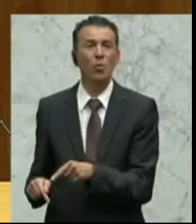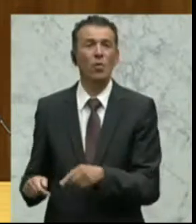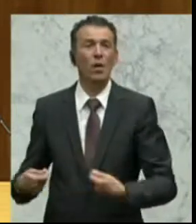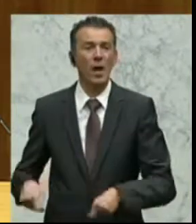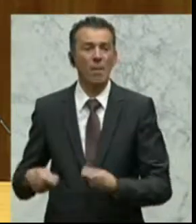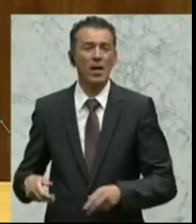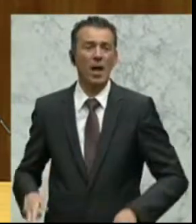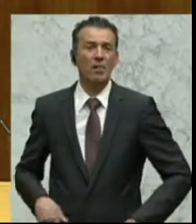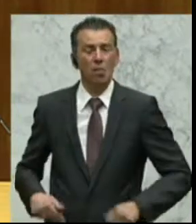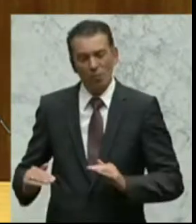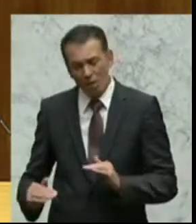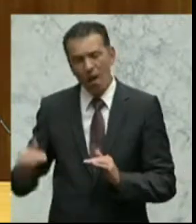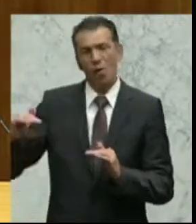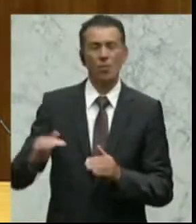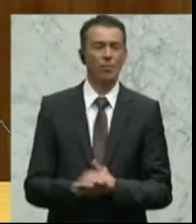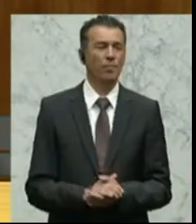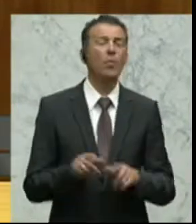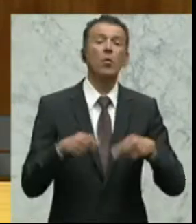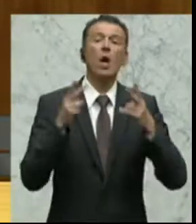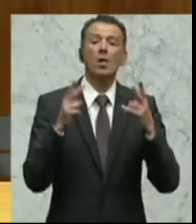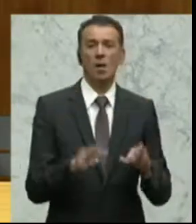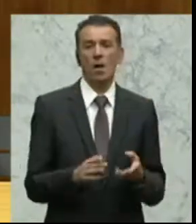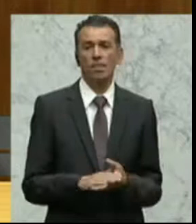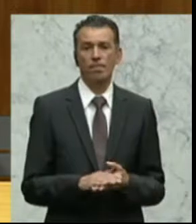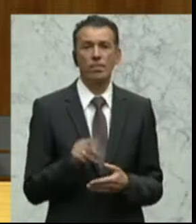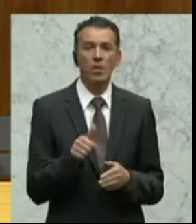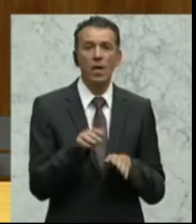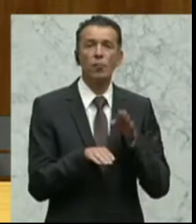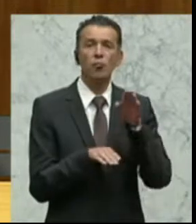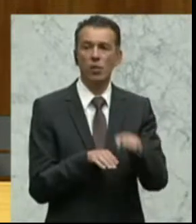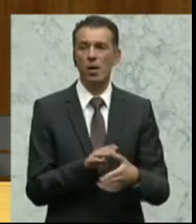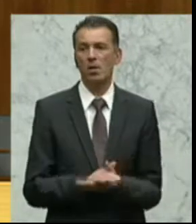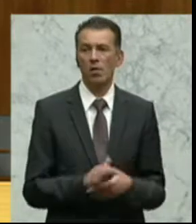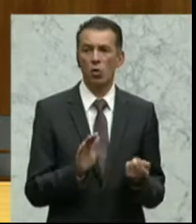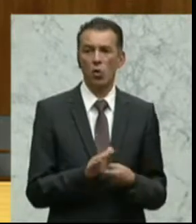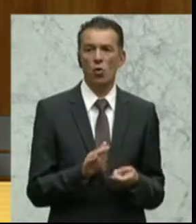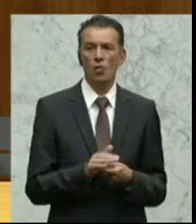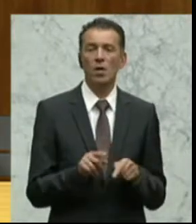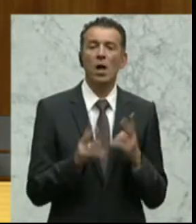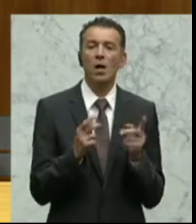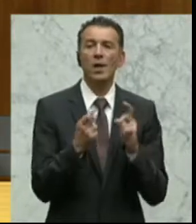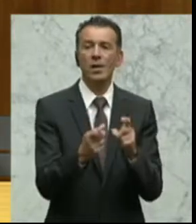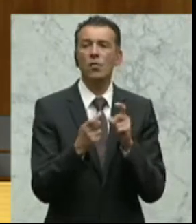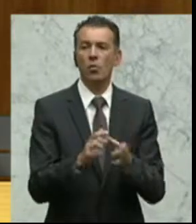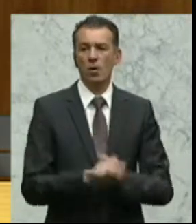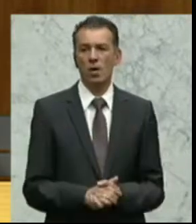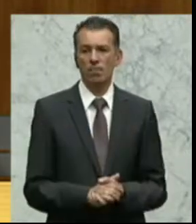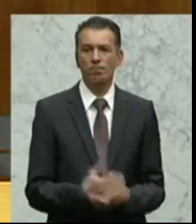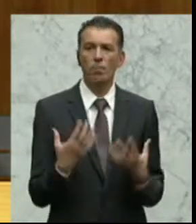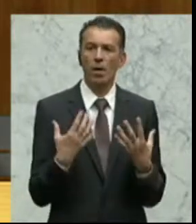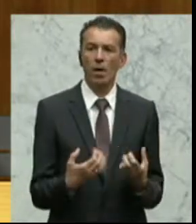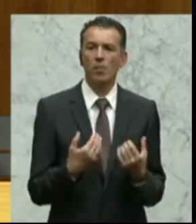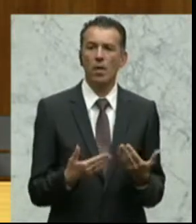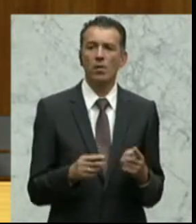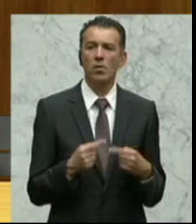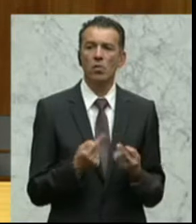Vermögen. Und dann kann man natürlich, wenn man mal diesen ersten Schritt macht, der, glaube ich, notwendig ist, dann kann man darüber diskutieren, ganz pragmatisch, was machen wir bei